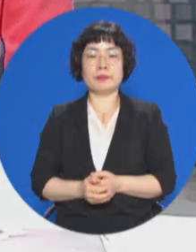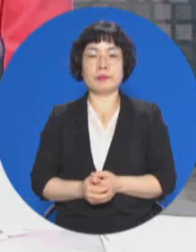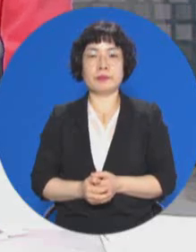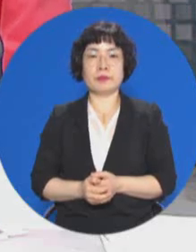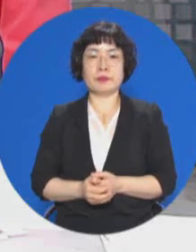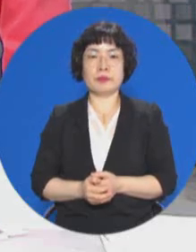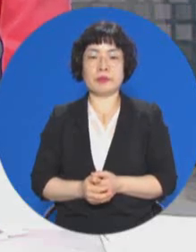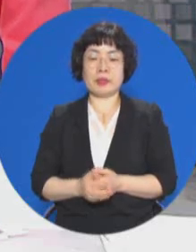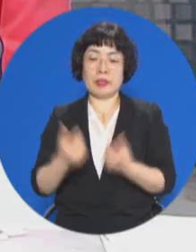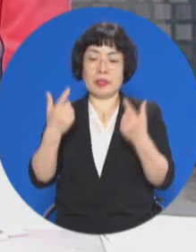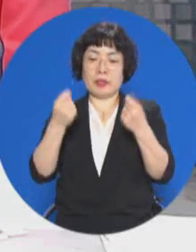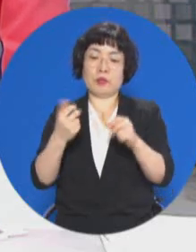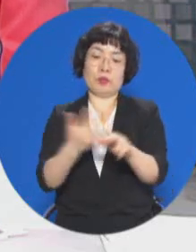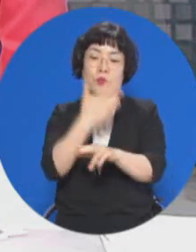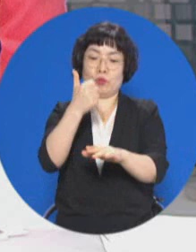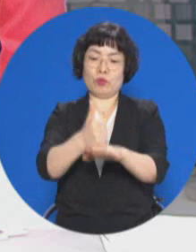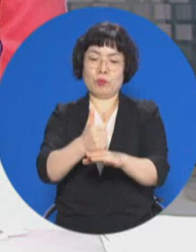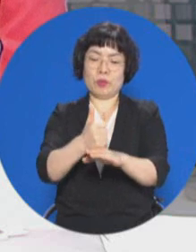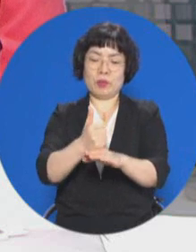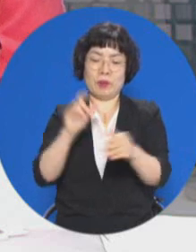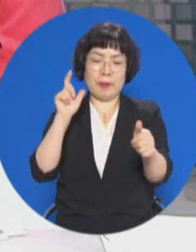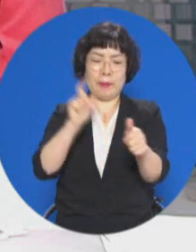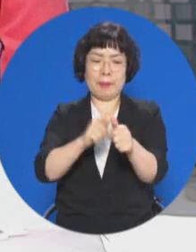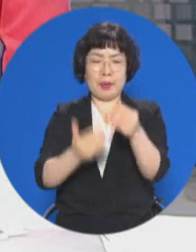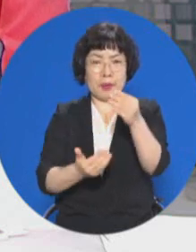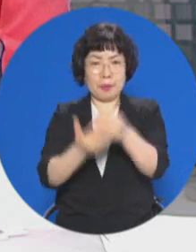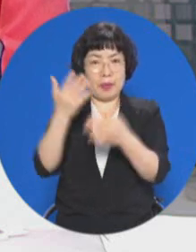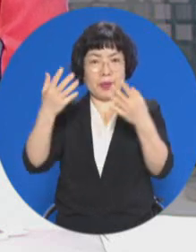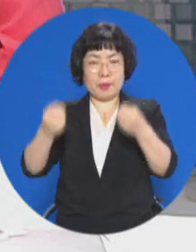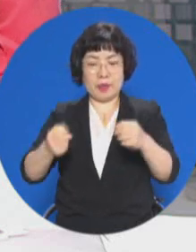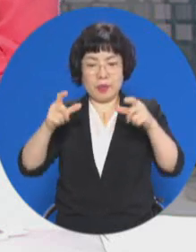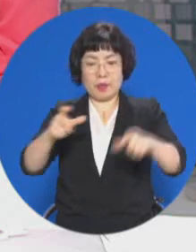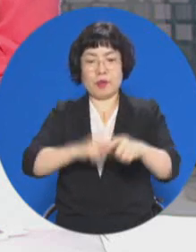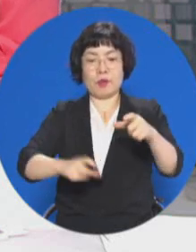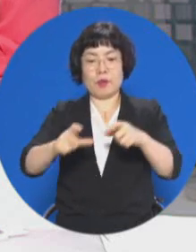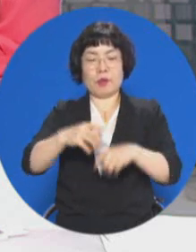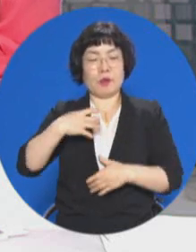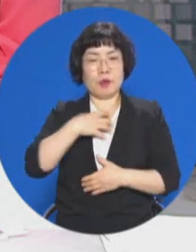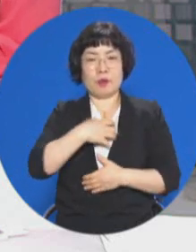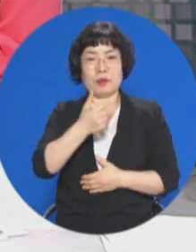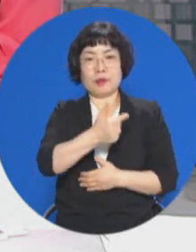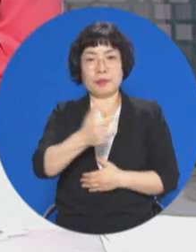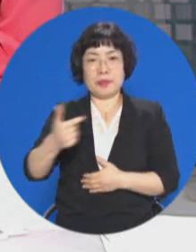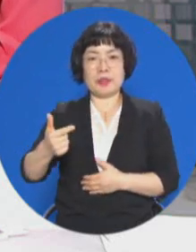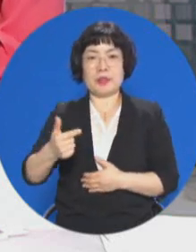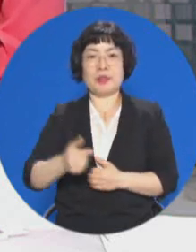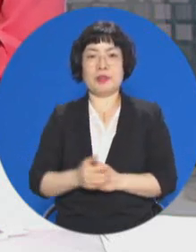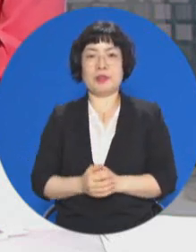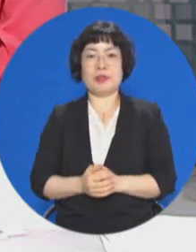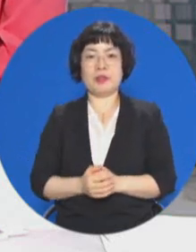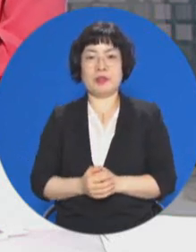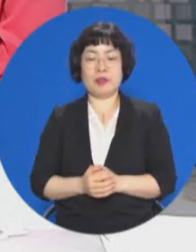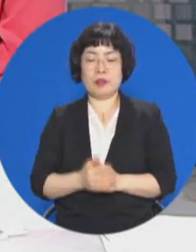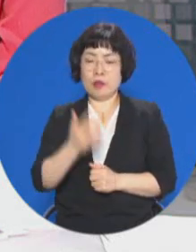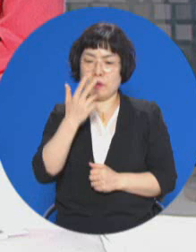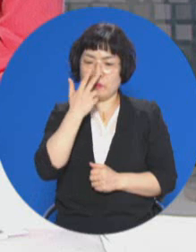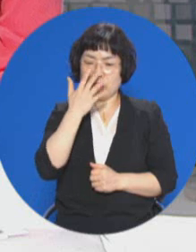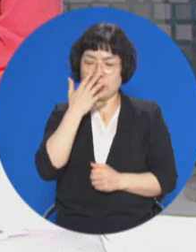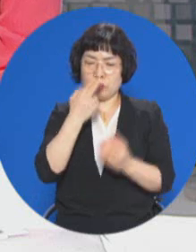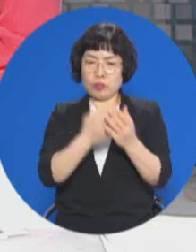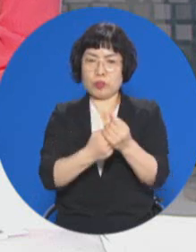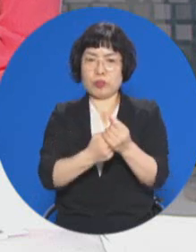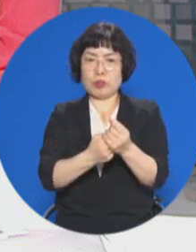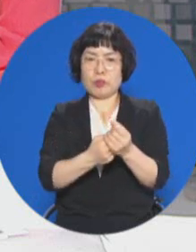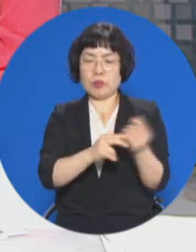네, 이처럼 지난 주말 무더기 감염자가 나와 지역이 다시 긴장 상태에 빠졌는데요. 무증상 감염에 대비한